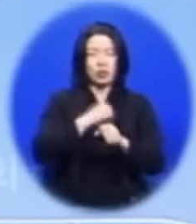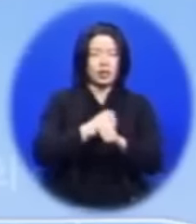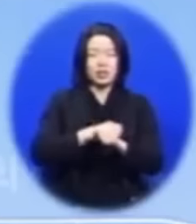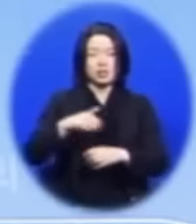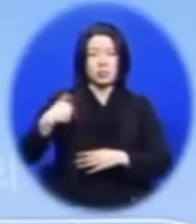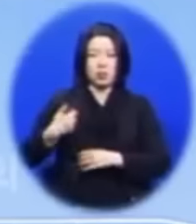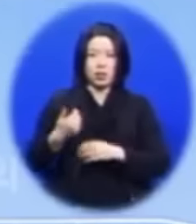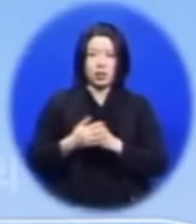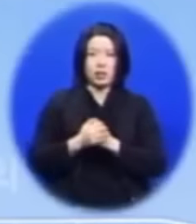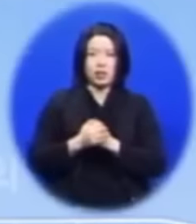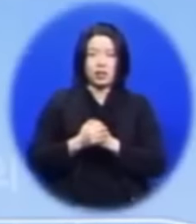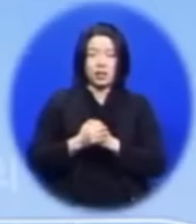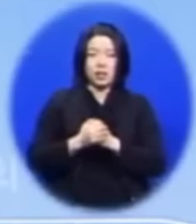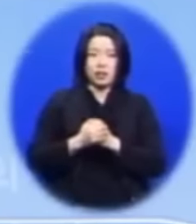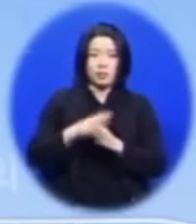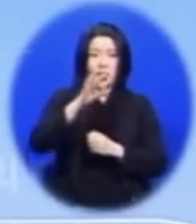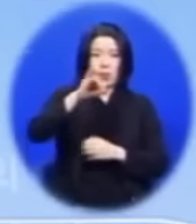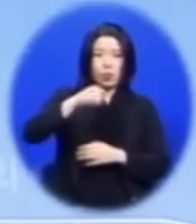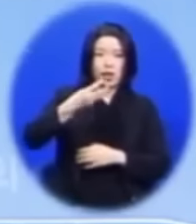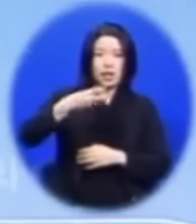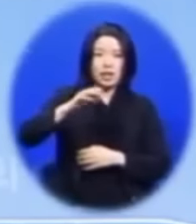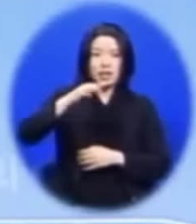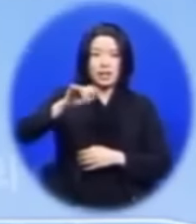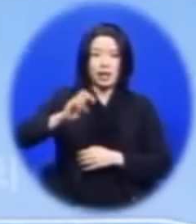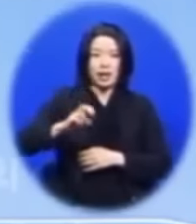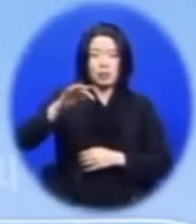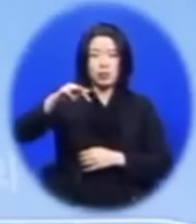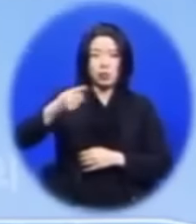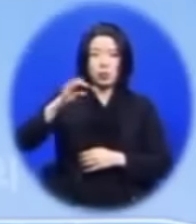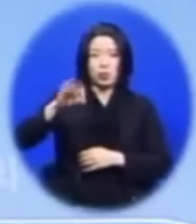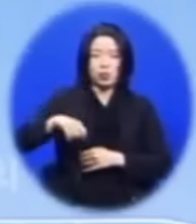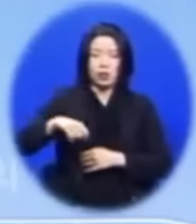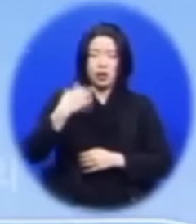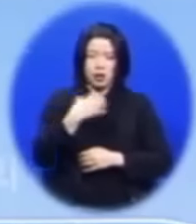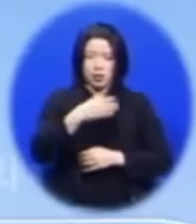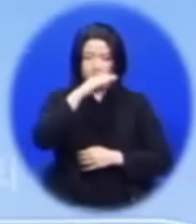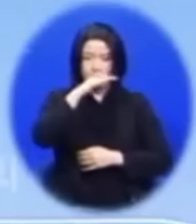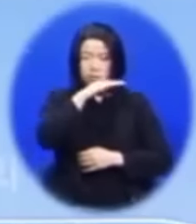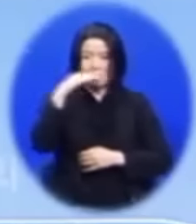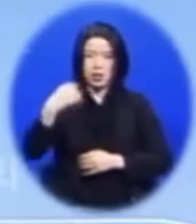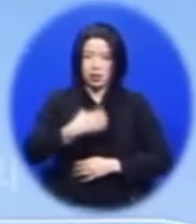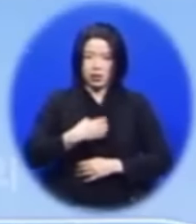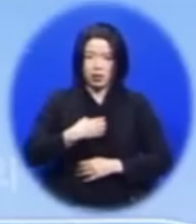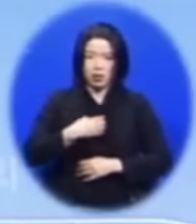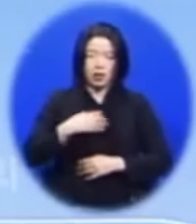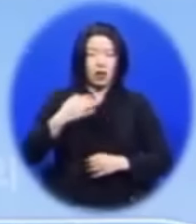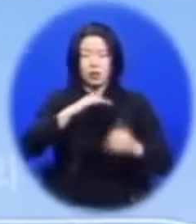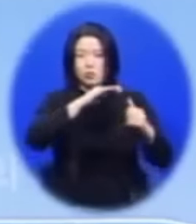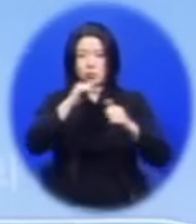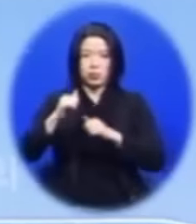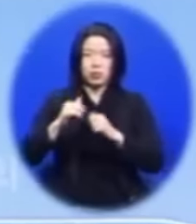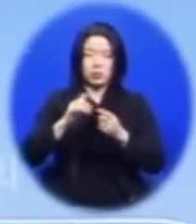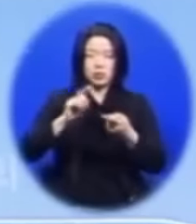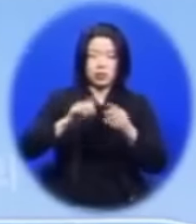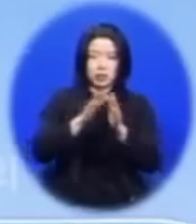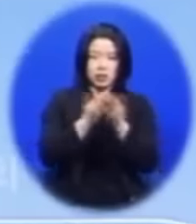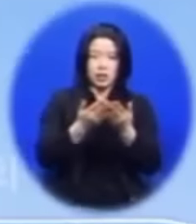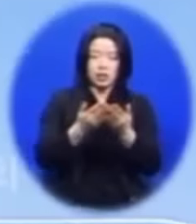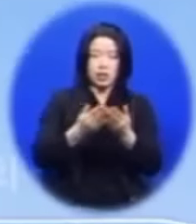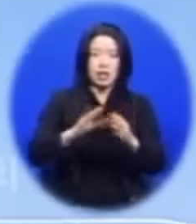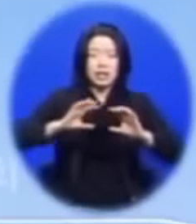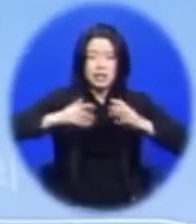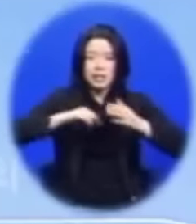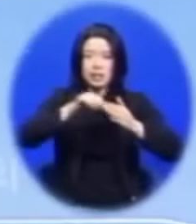했는지 윌리엄 로가 경건한 삶을 위한 부르심이라는 책에서 세상에서 가장 훌륭한